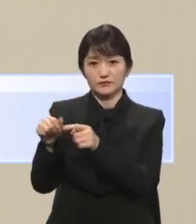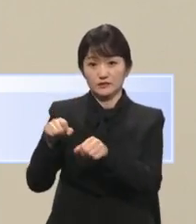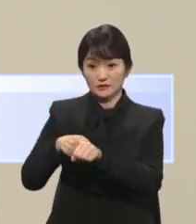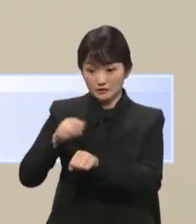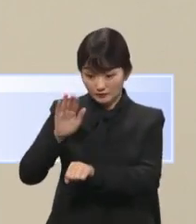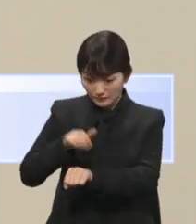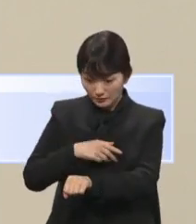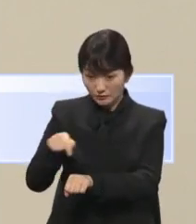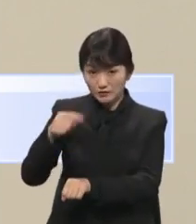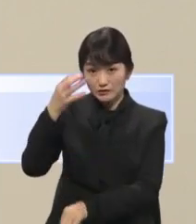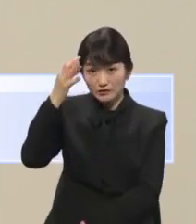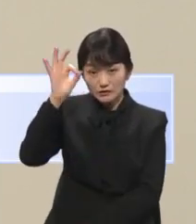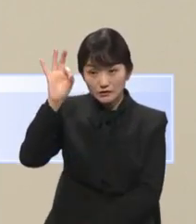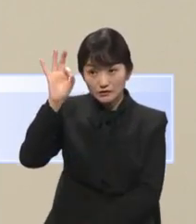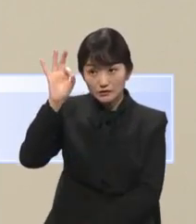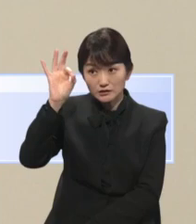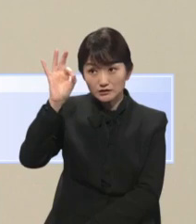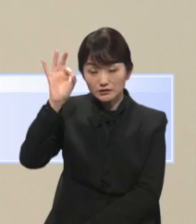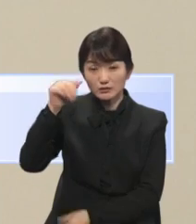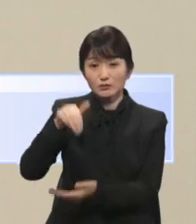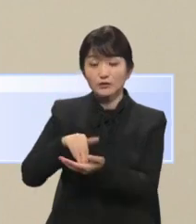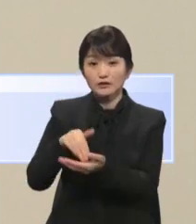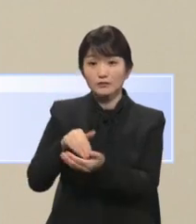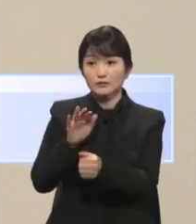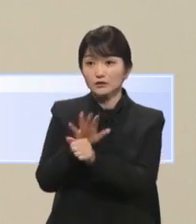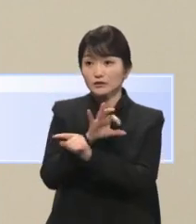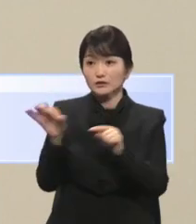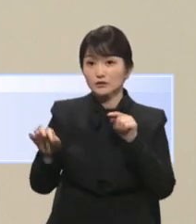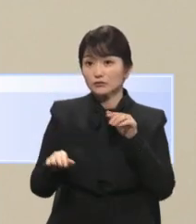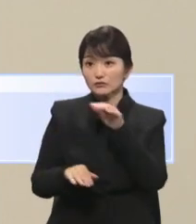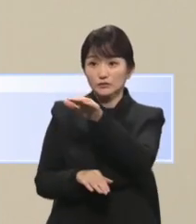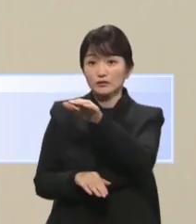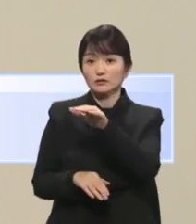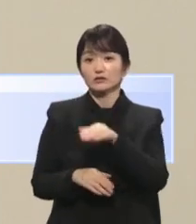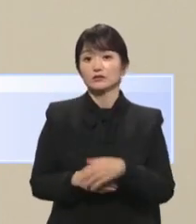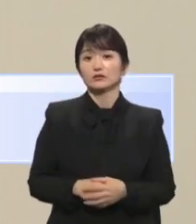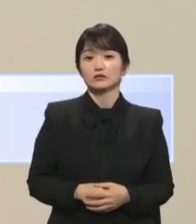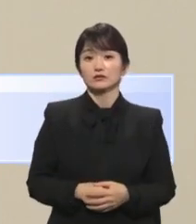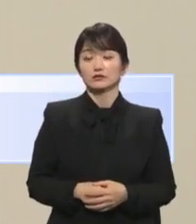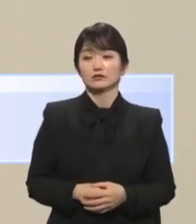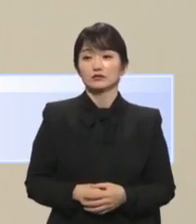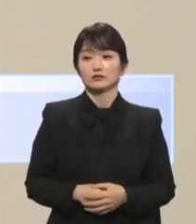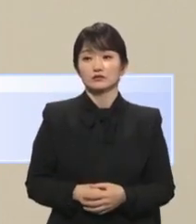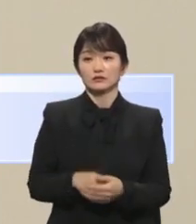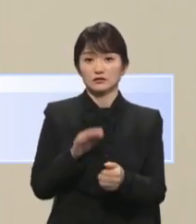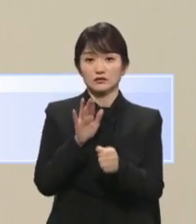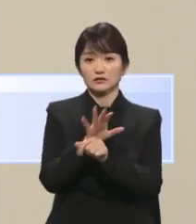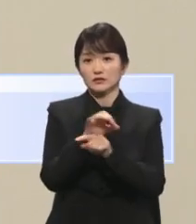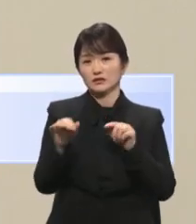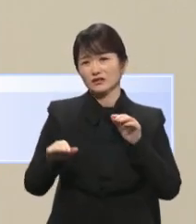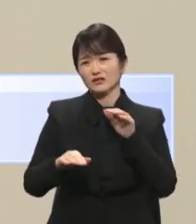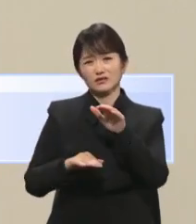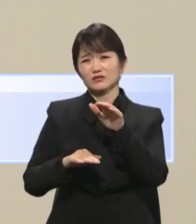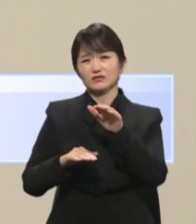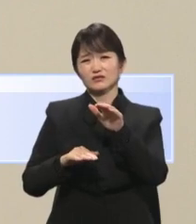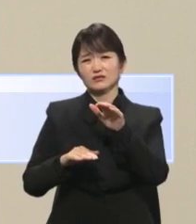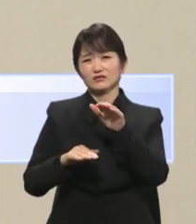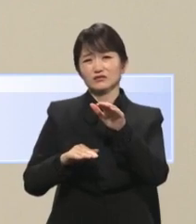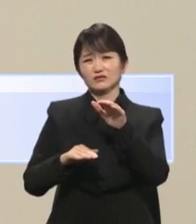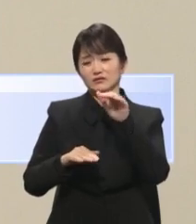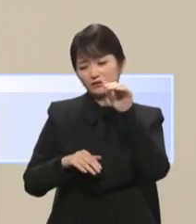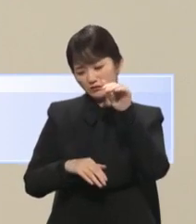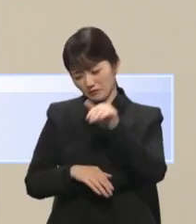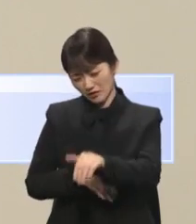인정하고 오히려 반성하면 지지율이 올라갈 수 있거든요 지금 거꾸로 하지 않습니까 이래 지지율에 희망이 안 보이는 것이고 또 하나는 지금